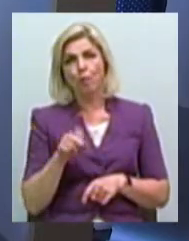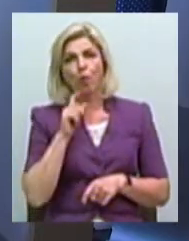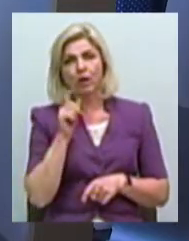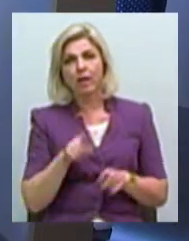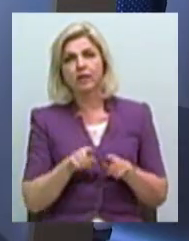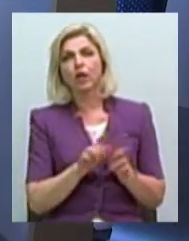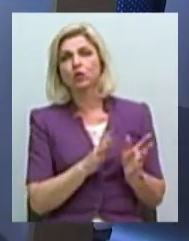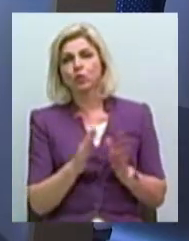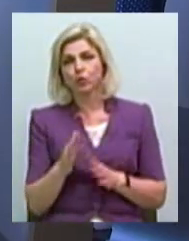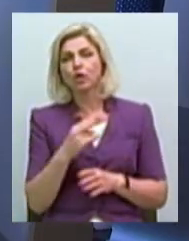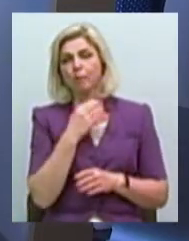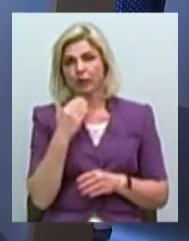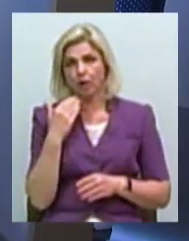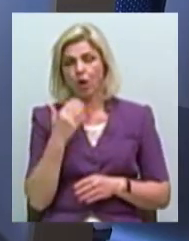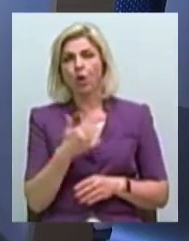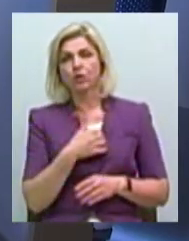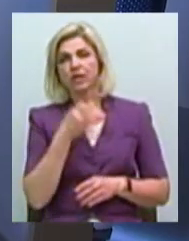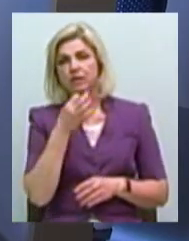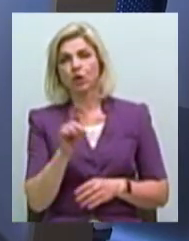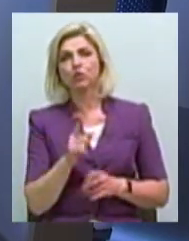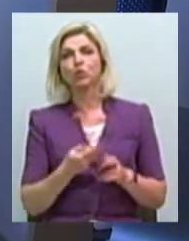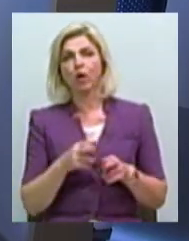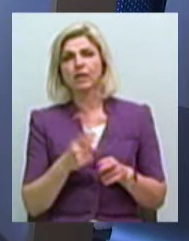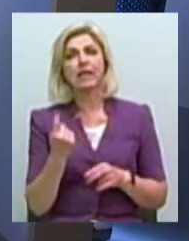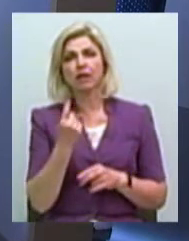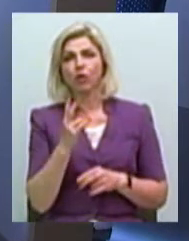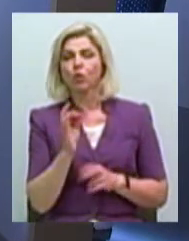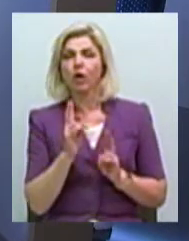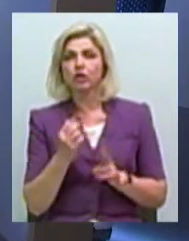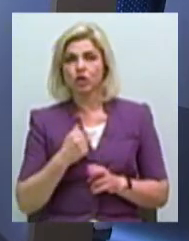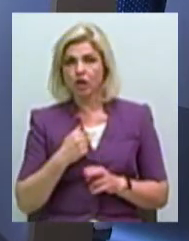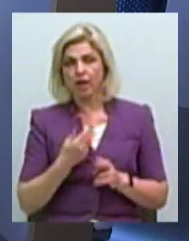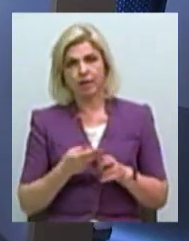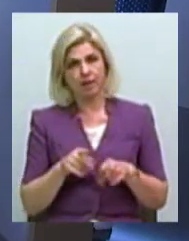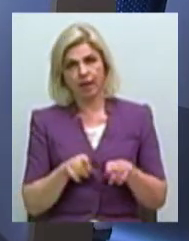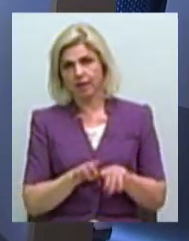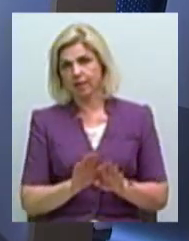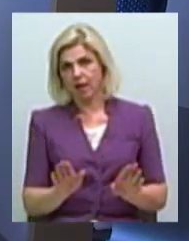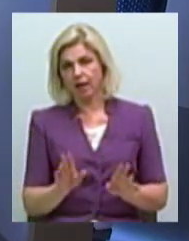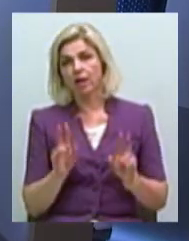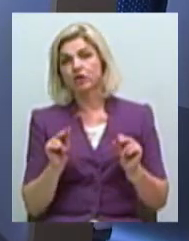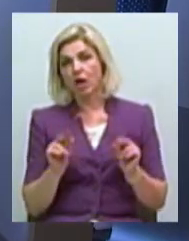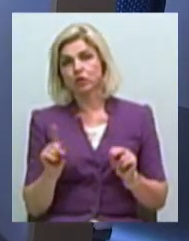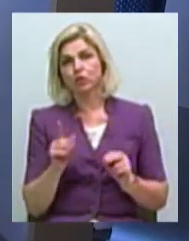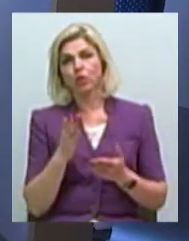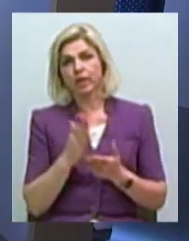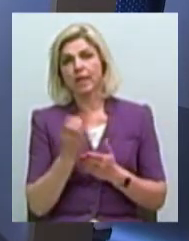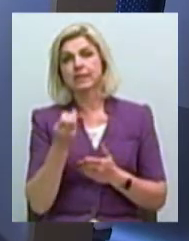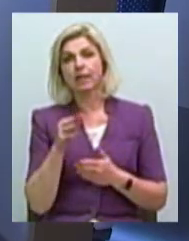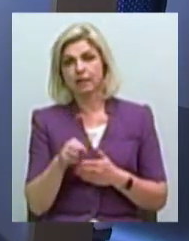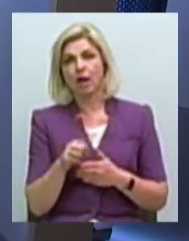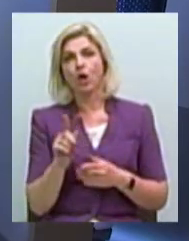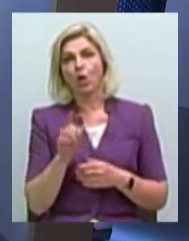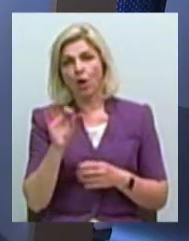случаев немало. Хотелось бы сказать, что их единицы, но, к сожалению, это не так. К счастью, благодаря тому, что есть статья, о которой говорил